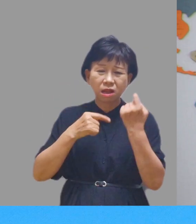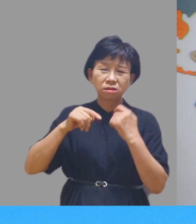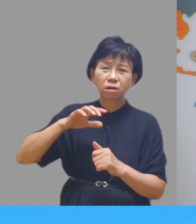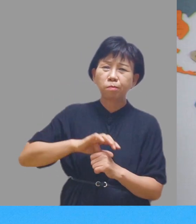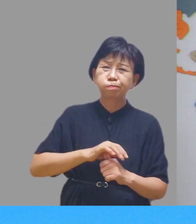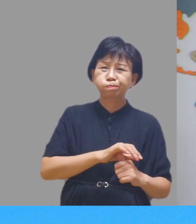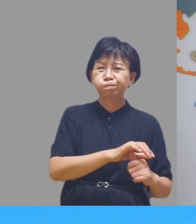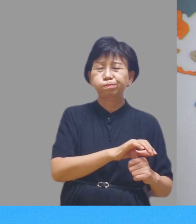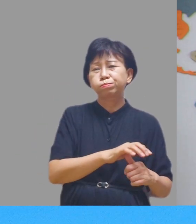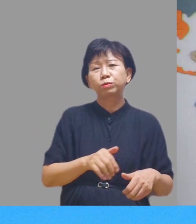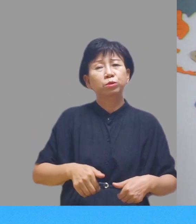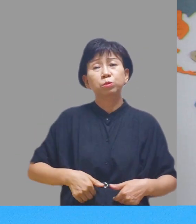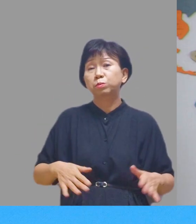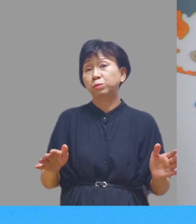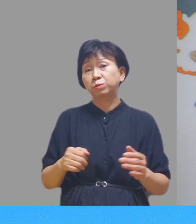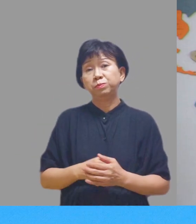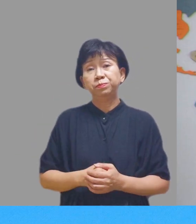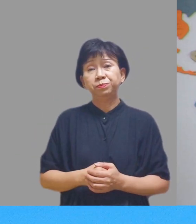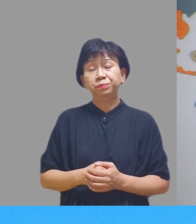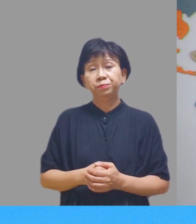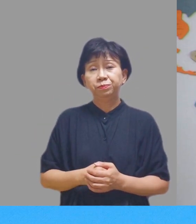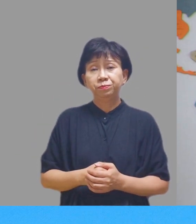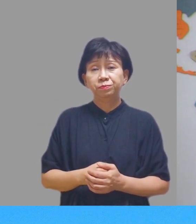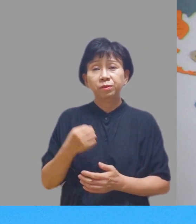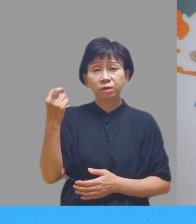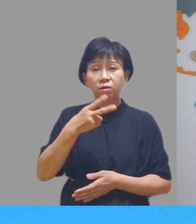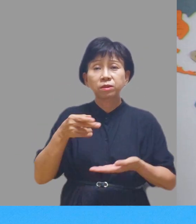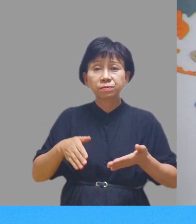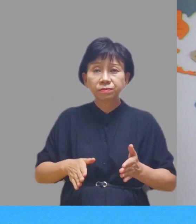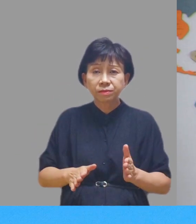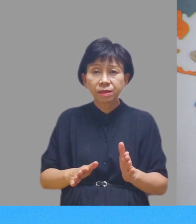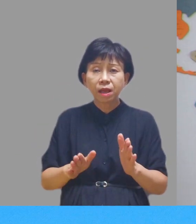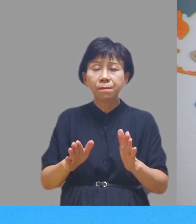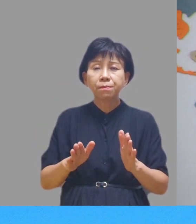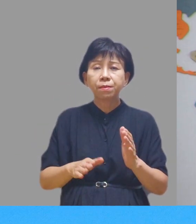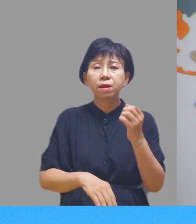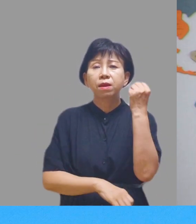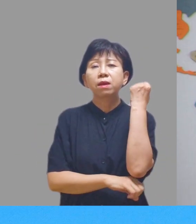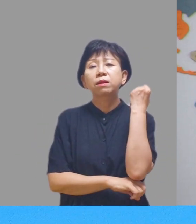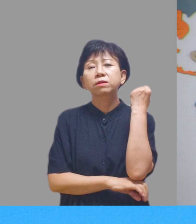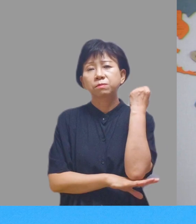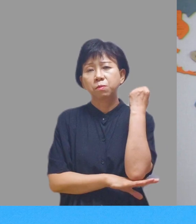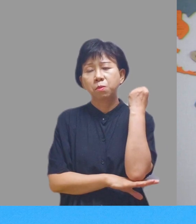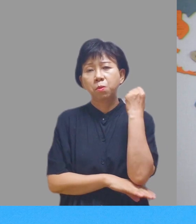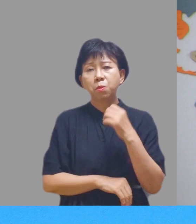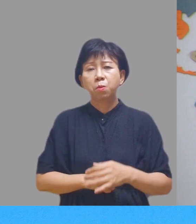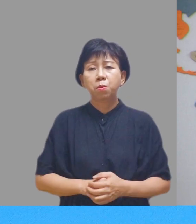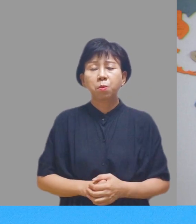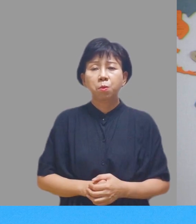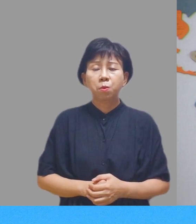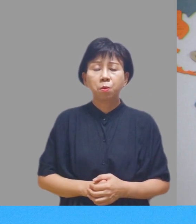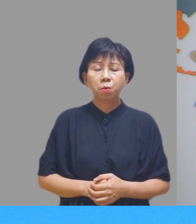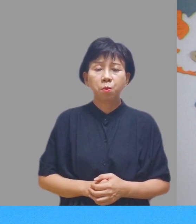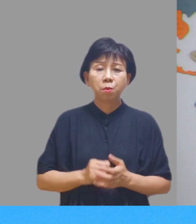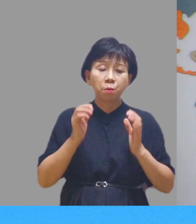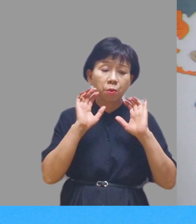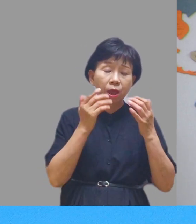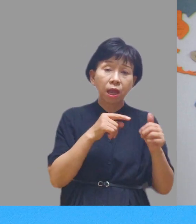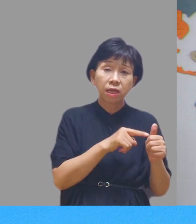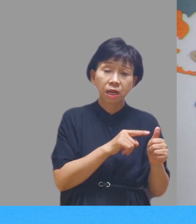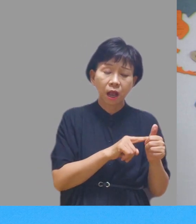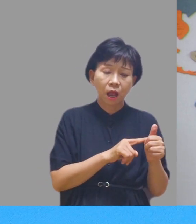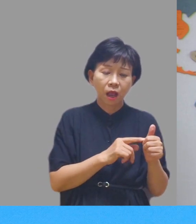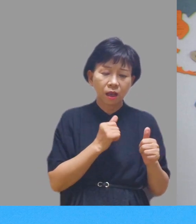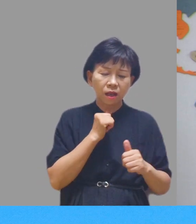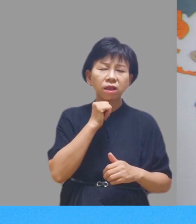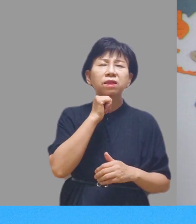필요가 없습니다. 여러분, 이것이 거듭남의 본질입니다. 한 아이가 어려운 환경에서